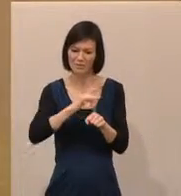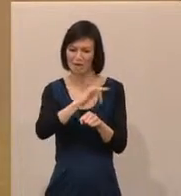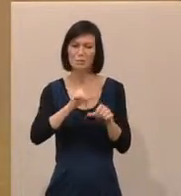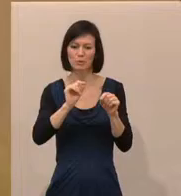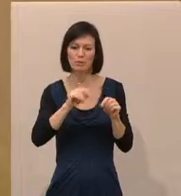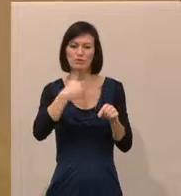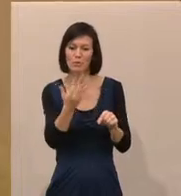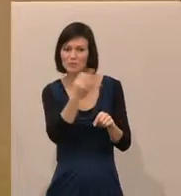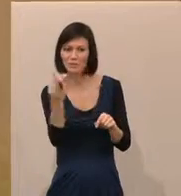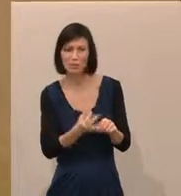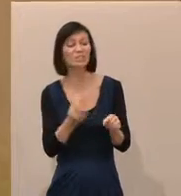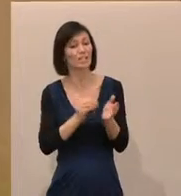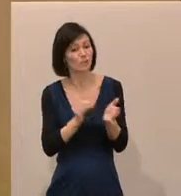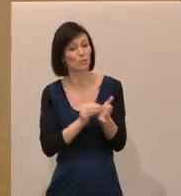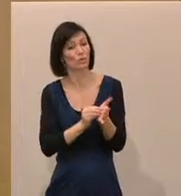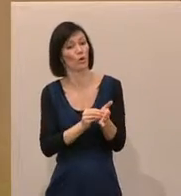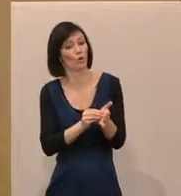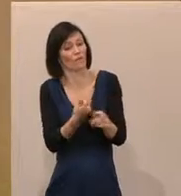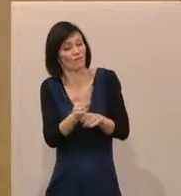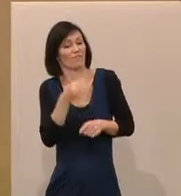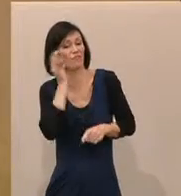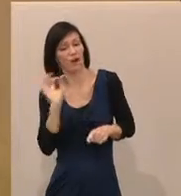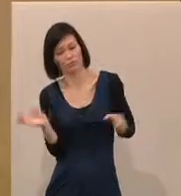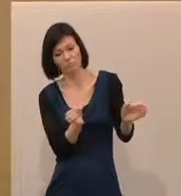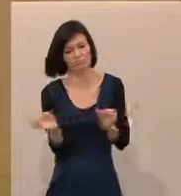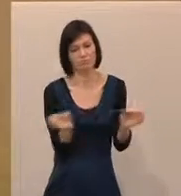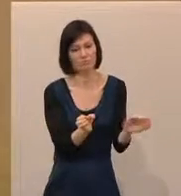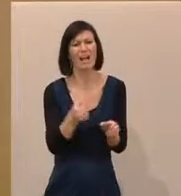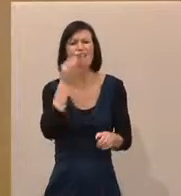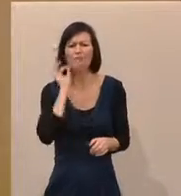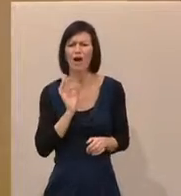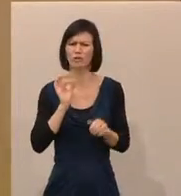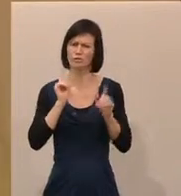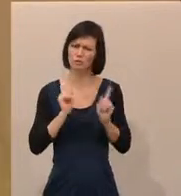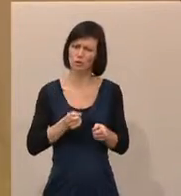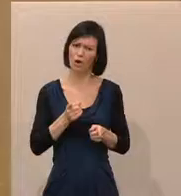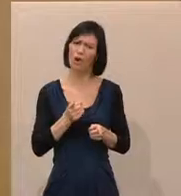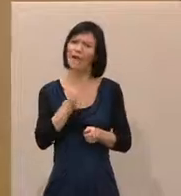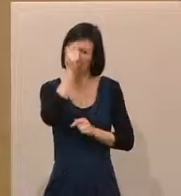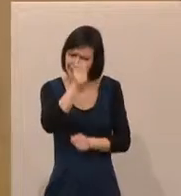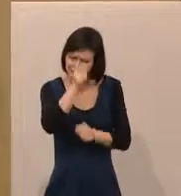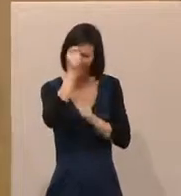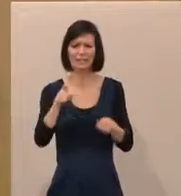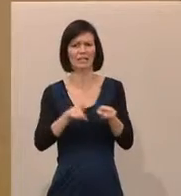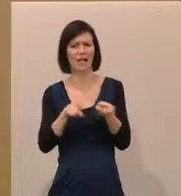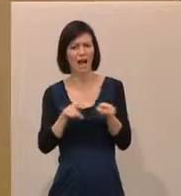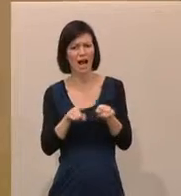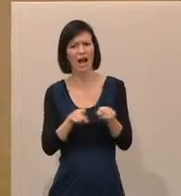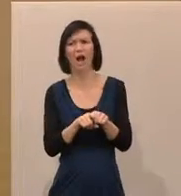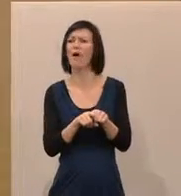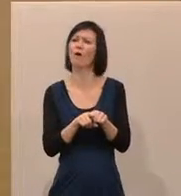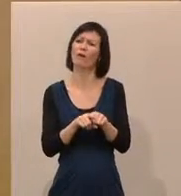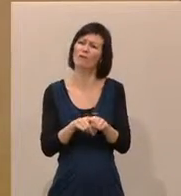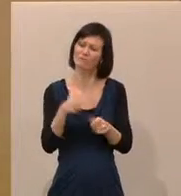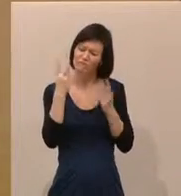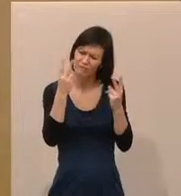noch einiges. Es geht darum, dass Frauen Respekt erwarten dürfen und Wertschätzung erwarten können. Es geht um bezahlte